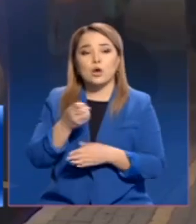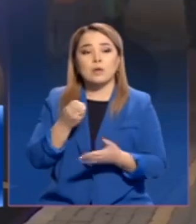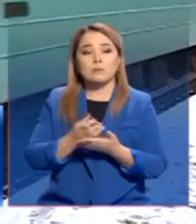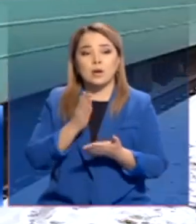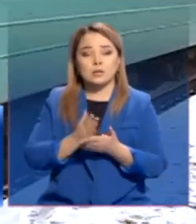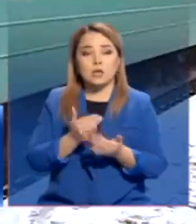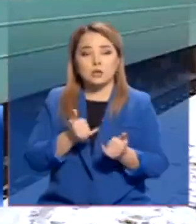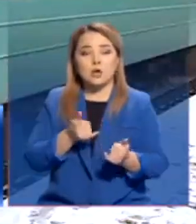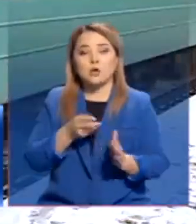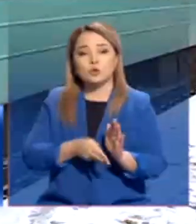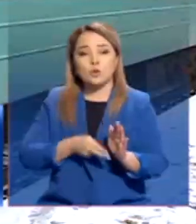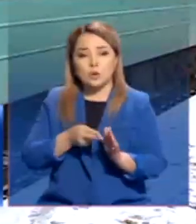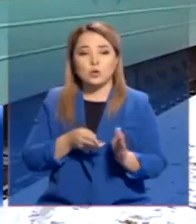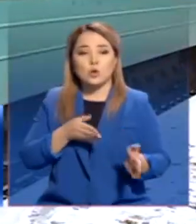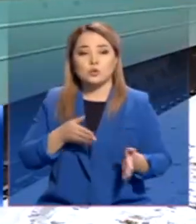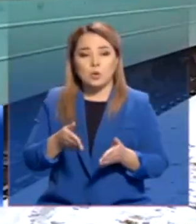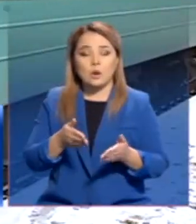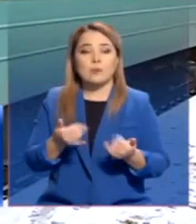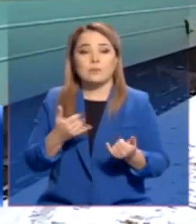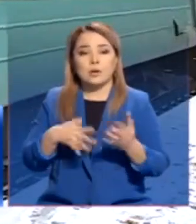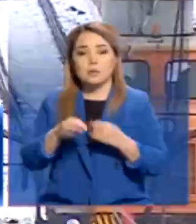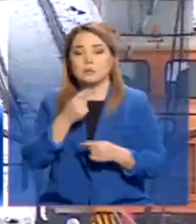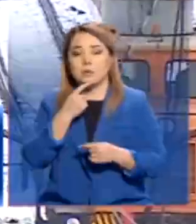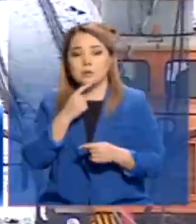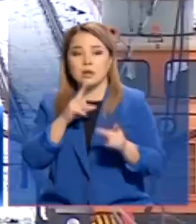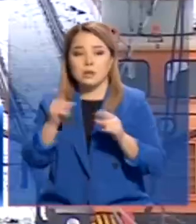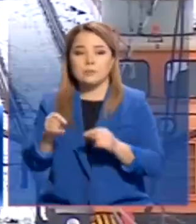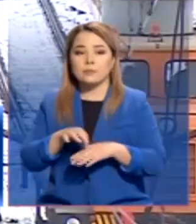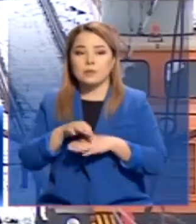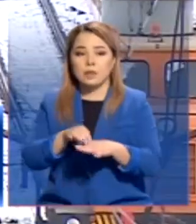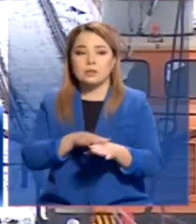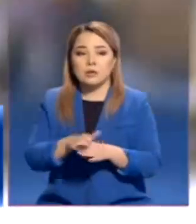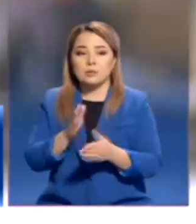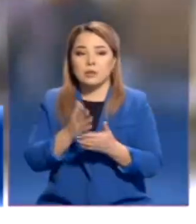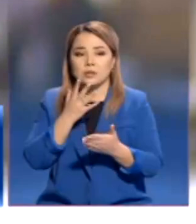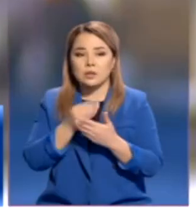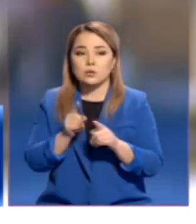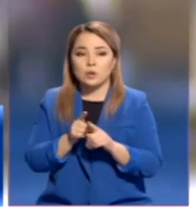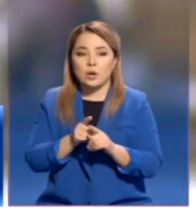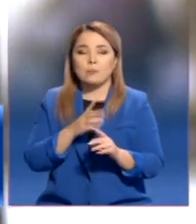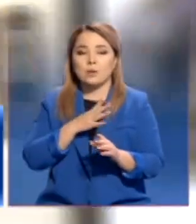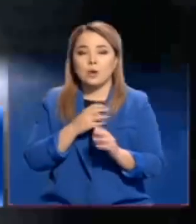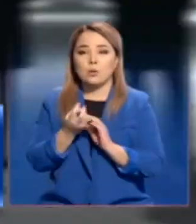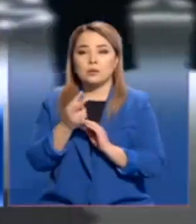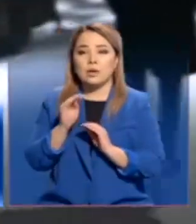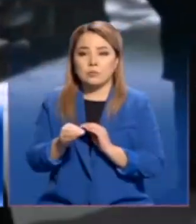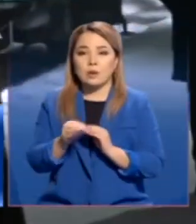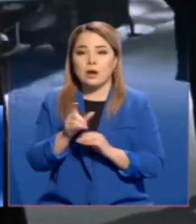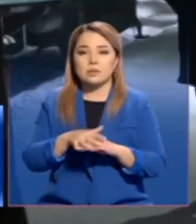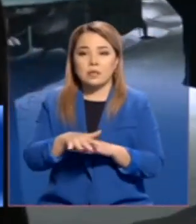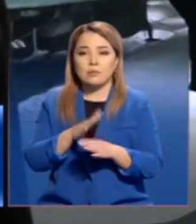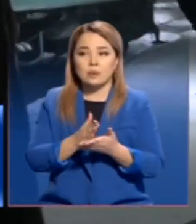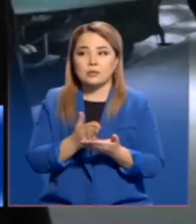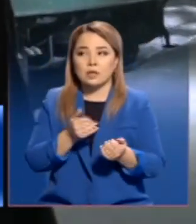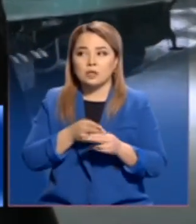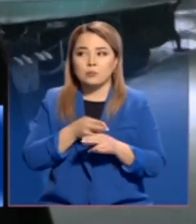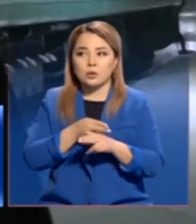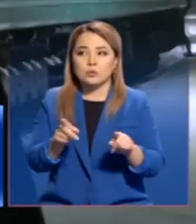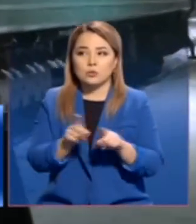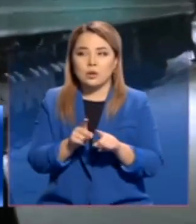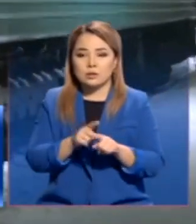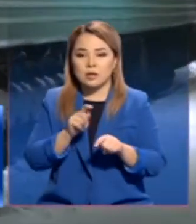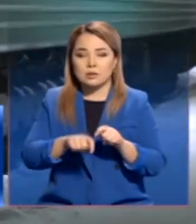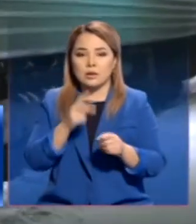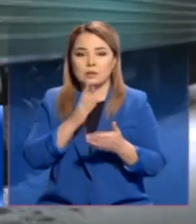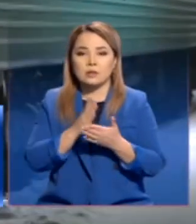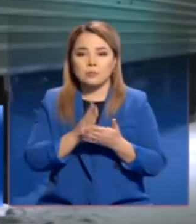автожолдар шұрық тесік. Сондықтан көпшілік қаладан қалаға қатынарда пойызды таңдайды. Мысалы, былтыр 12 миллиондай адам темір жолмен жүрген. Басқа транспортқа